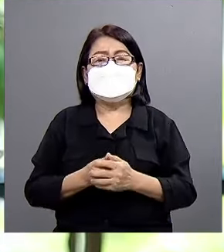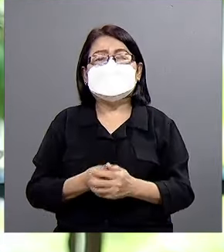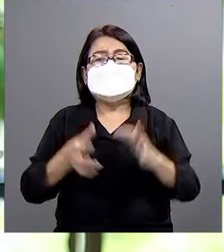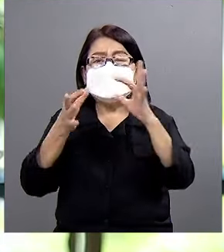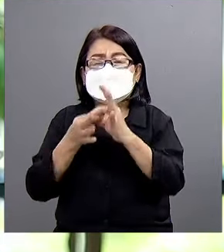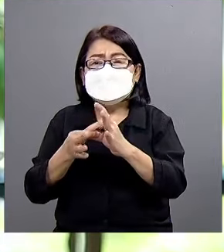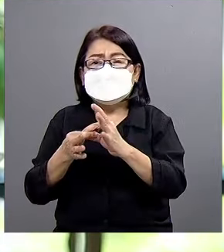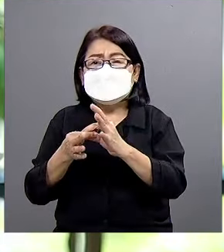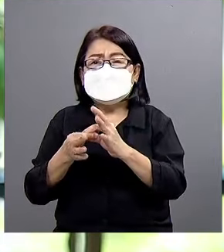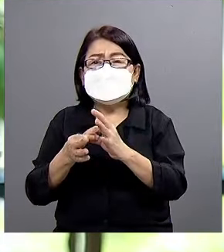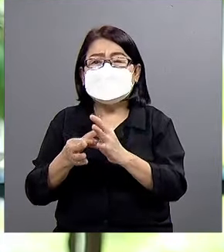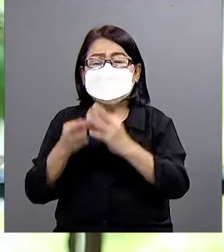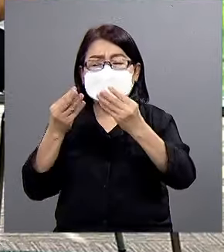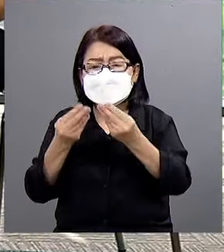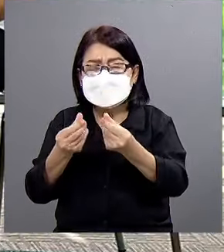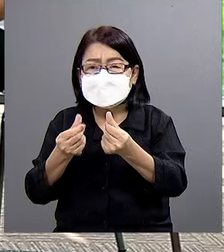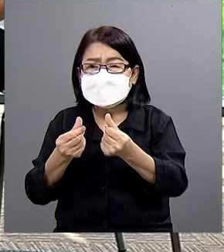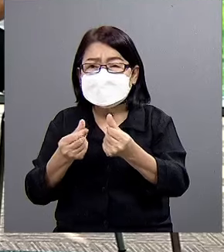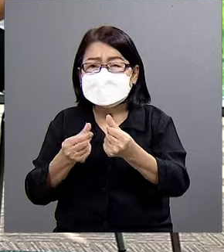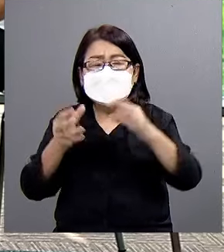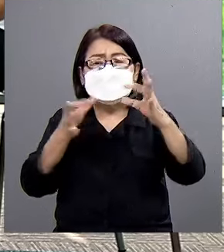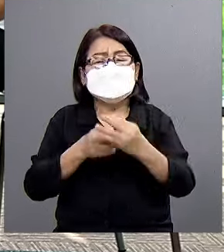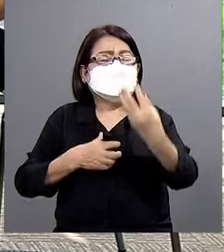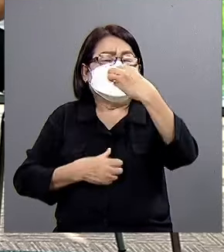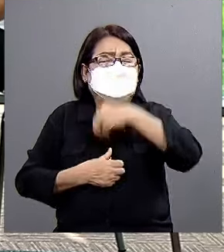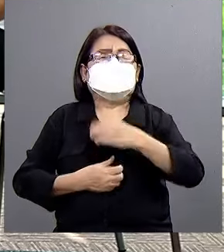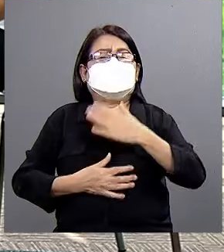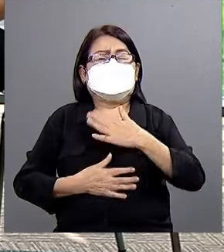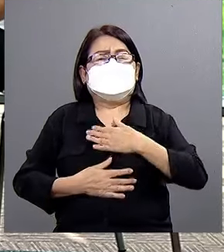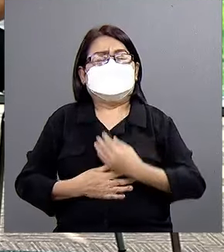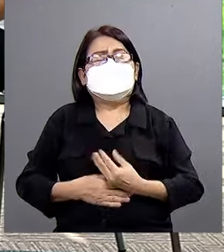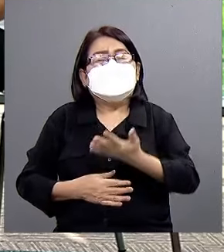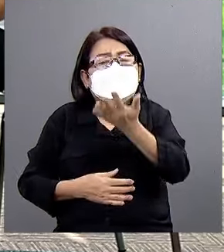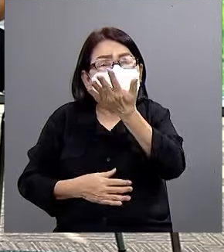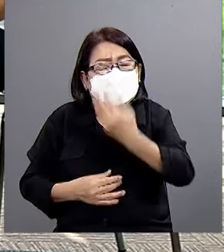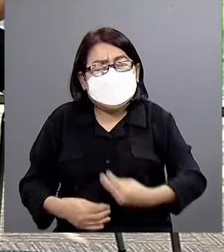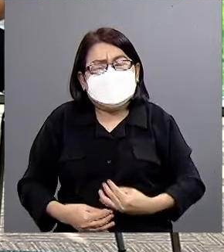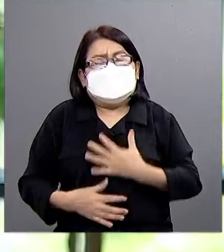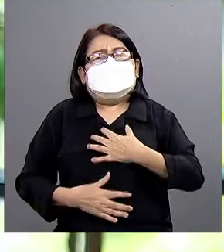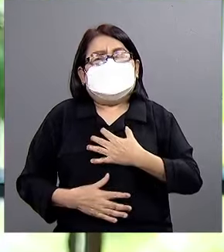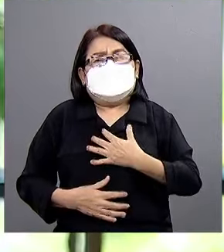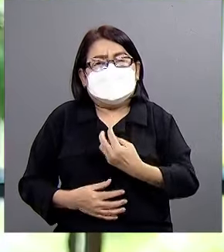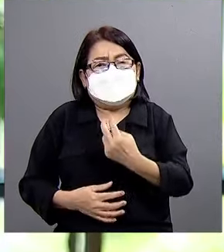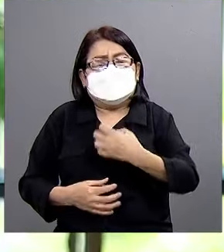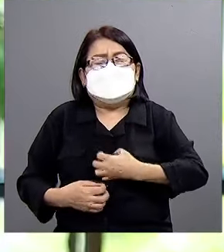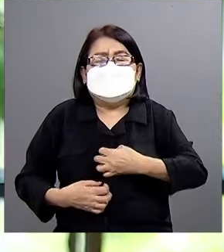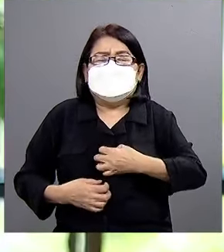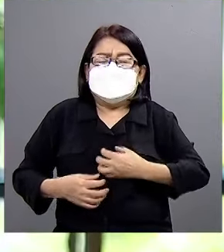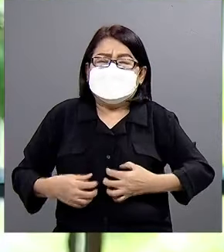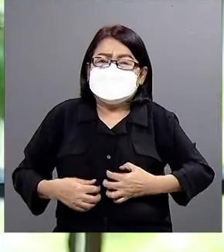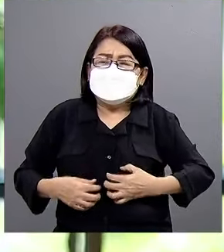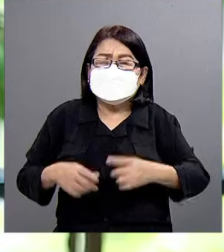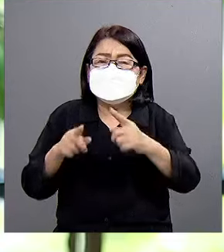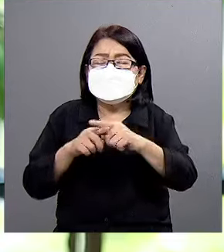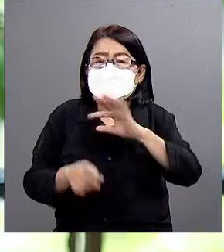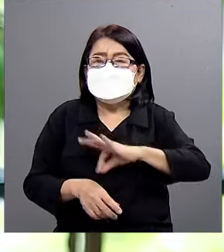เอียดหมายถึงว่าลมอะไรก็ตามที่มันตีขึ้นไปด้านบนนะครับให้จุกเสียดแน่นอย่างเช่นสวิงสวายอย่างเช่นรู้สึกว่าหัวใจของเราเนี่ย